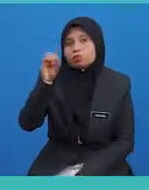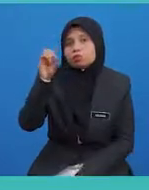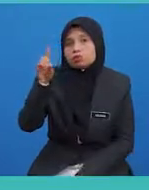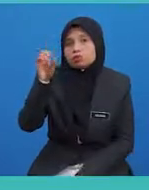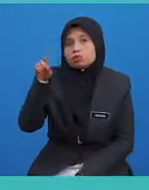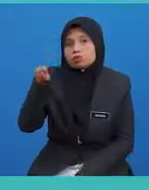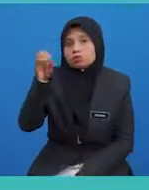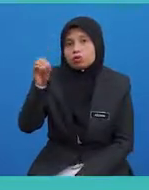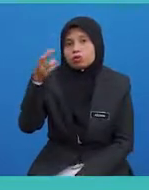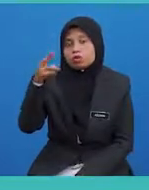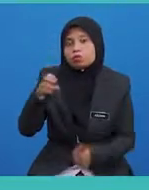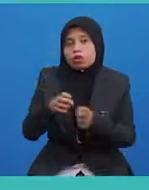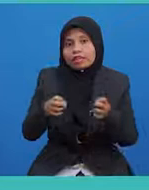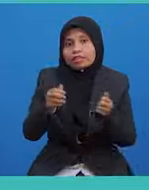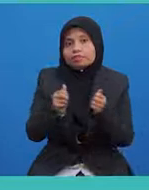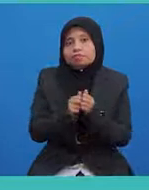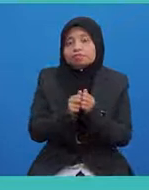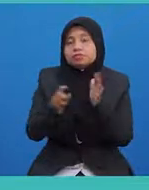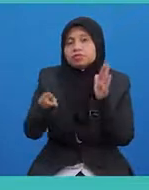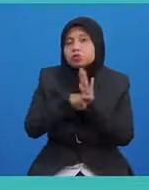91,010,000 hektar dengan